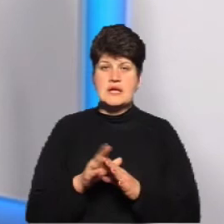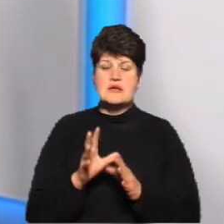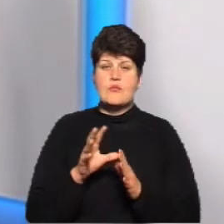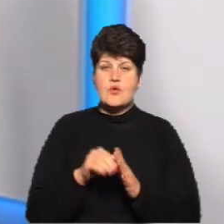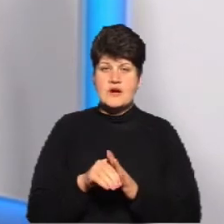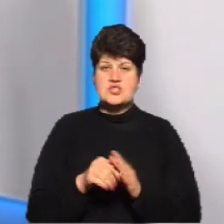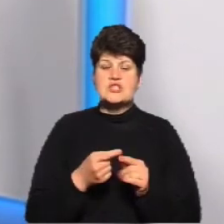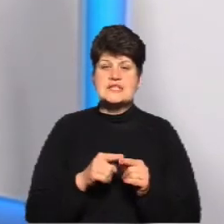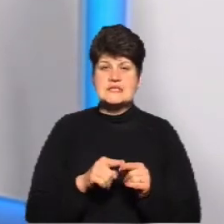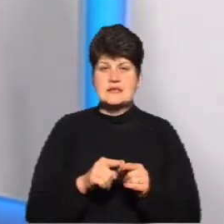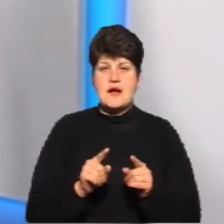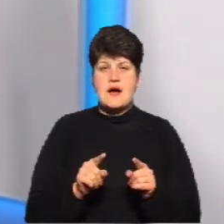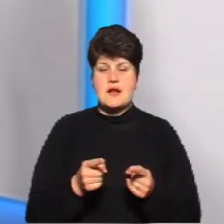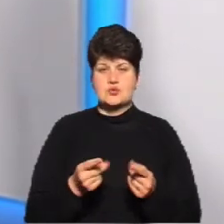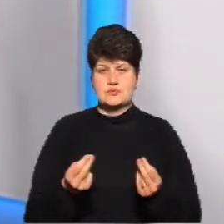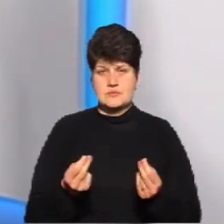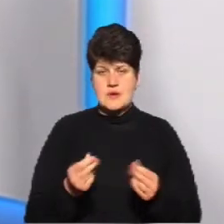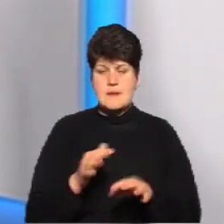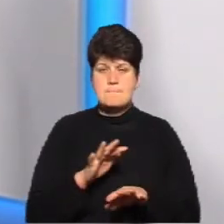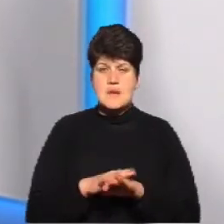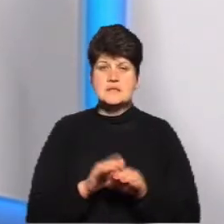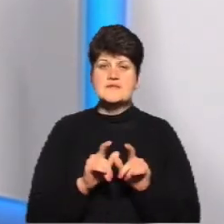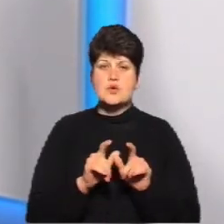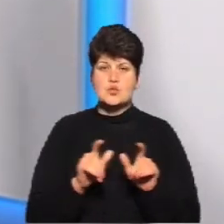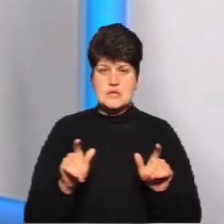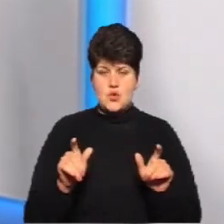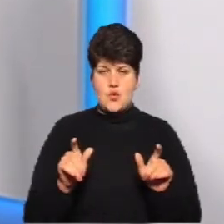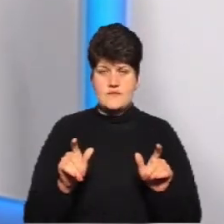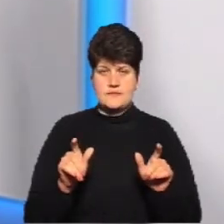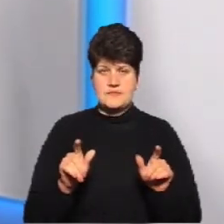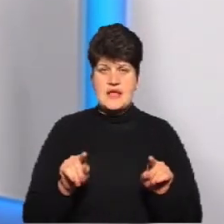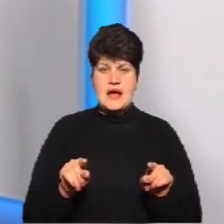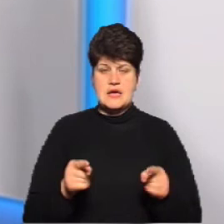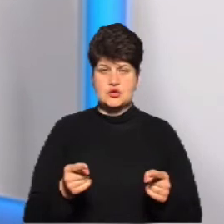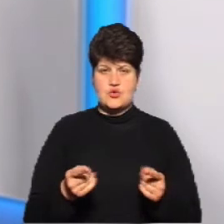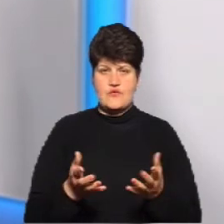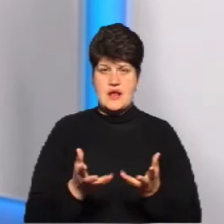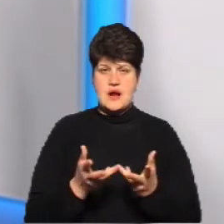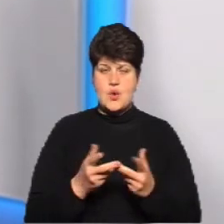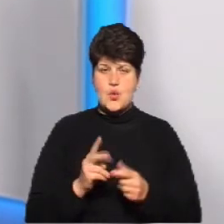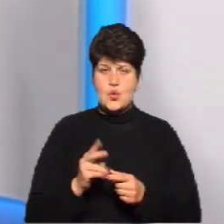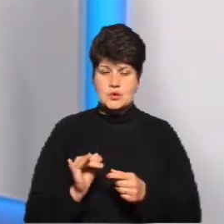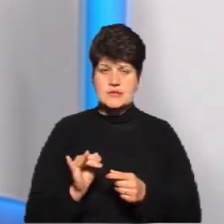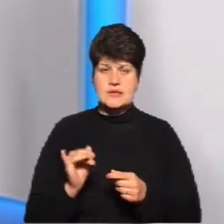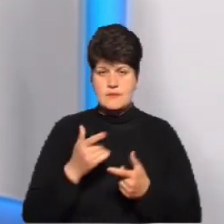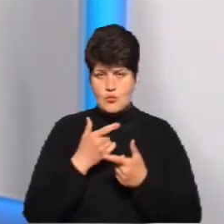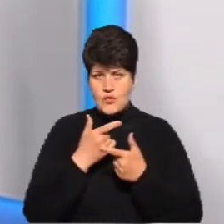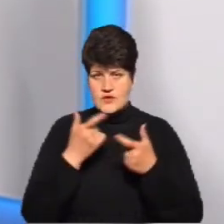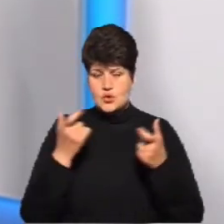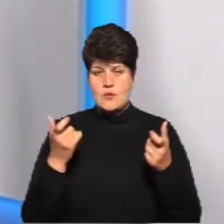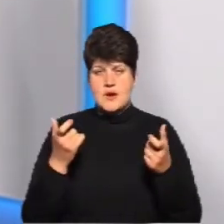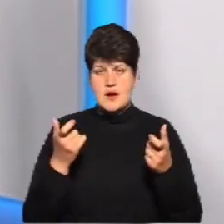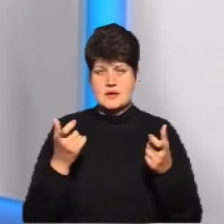рахунків. І банківська установа арештовує ці рахунки і повідомляє, знову ж таки,